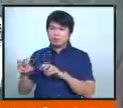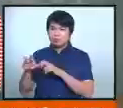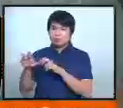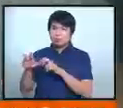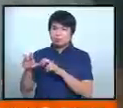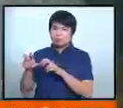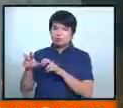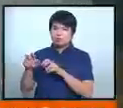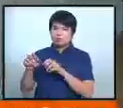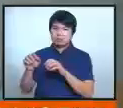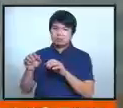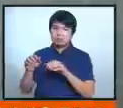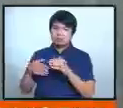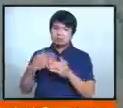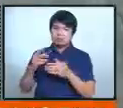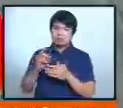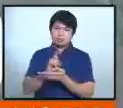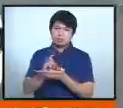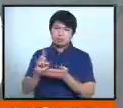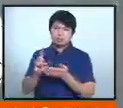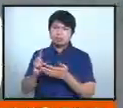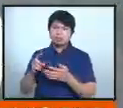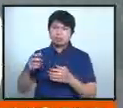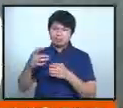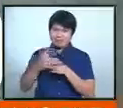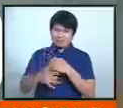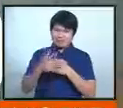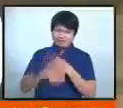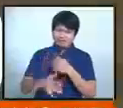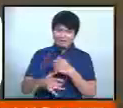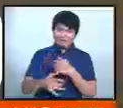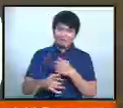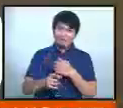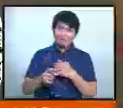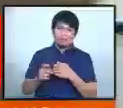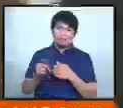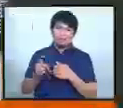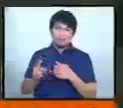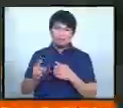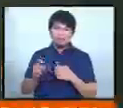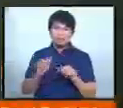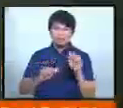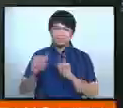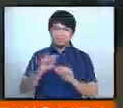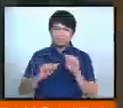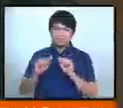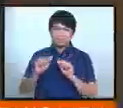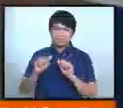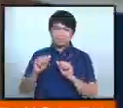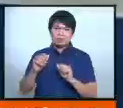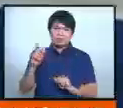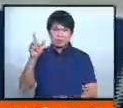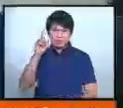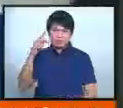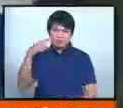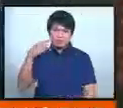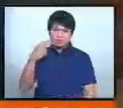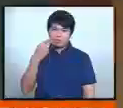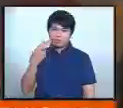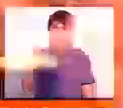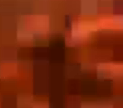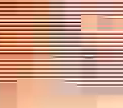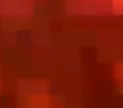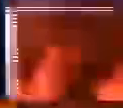ma'am, para walang hazard sa daan. Umaaksyon, Laila Pangilinan, News